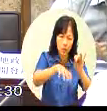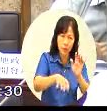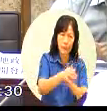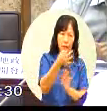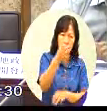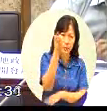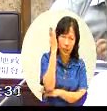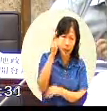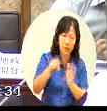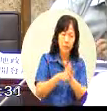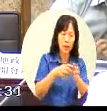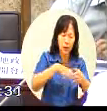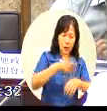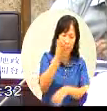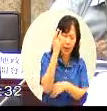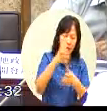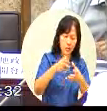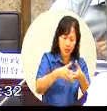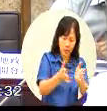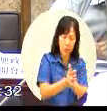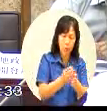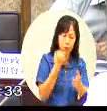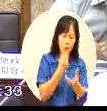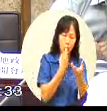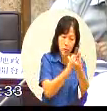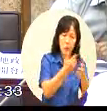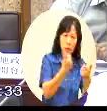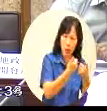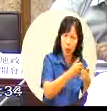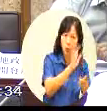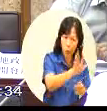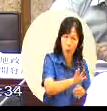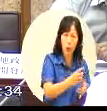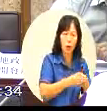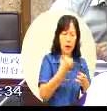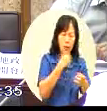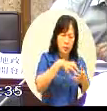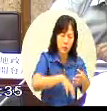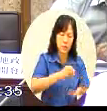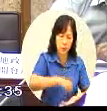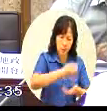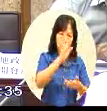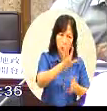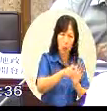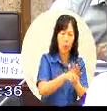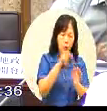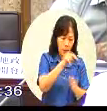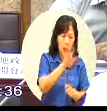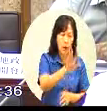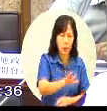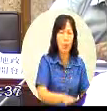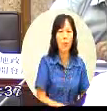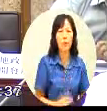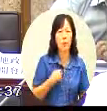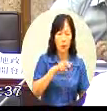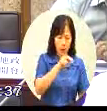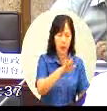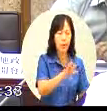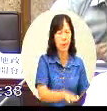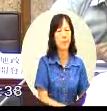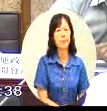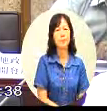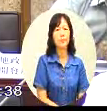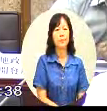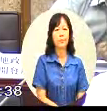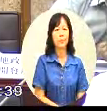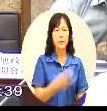要， 你有没有看到那个内政部的官员有参加公听会的？ 对啊，但是他那边只是建议而已啊，我有看到他里面的一个结论。那还